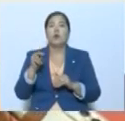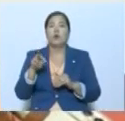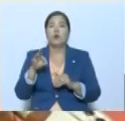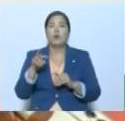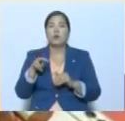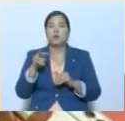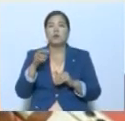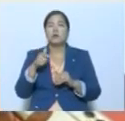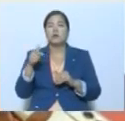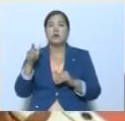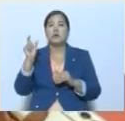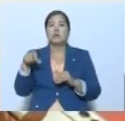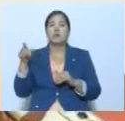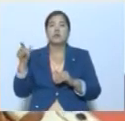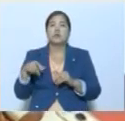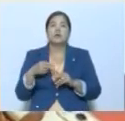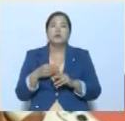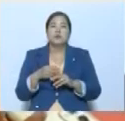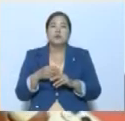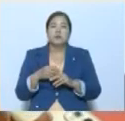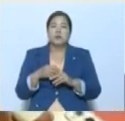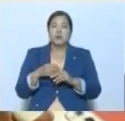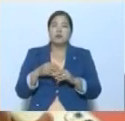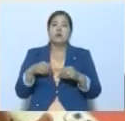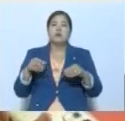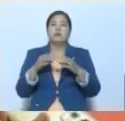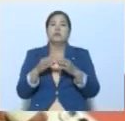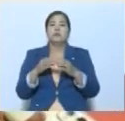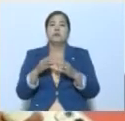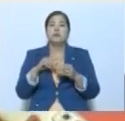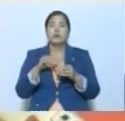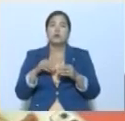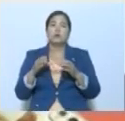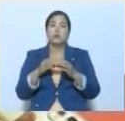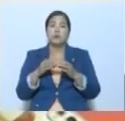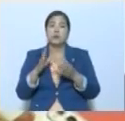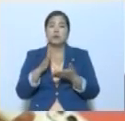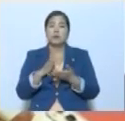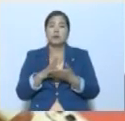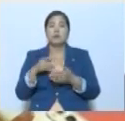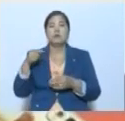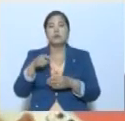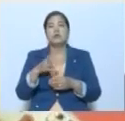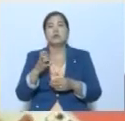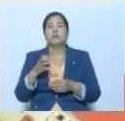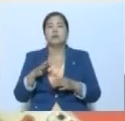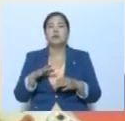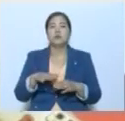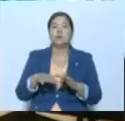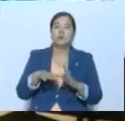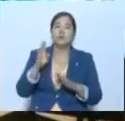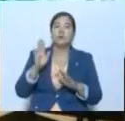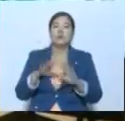осы белсенді, былай айтқанда клубтар десек те болады, үйірмелері бар. Оған 1500-нің үстінде оқушылар қатысып